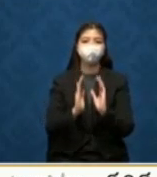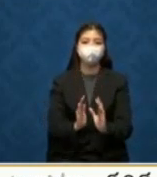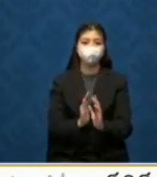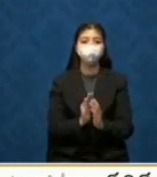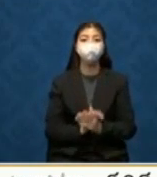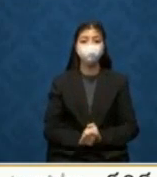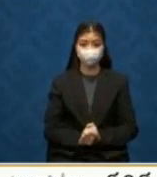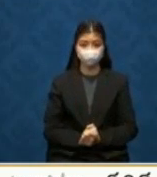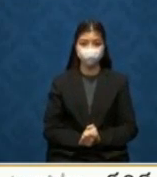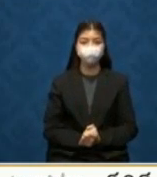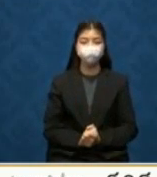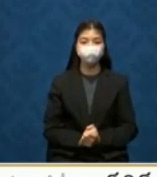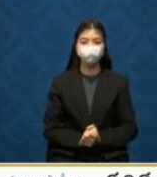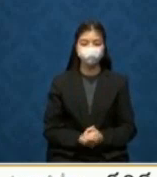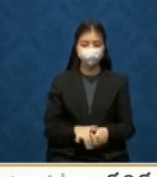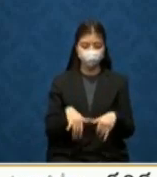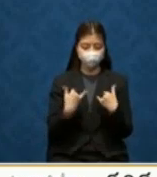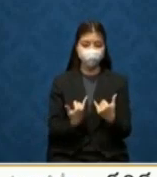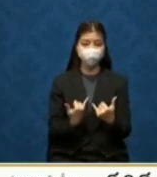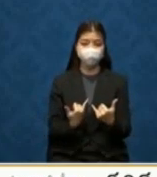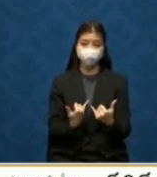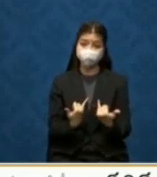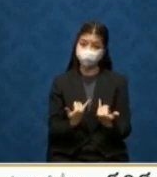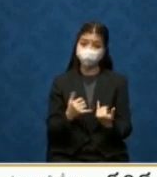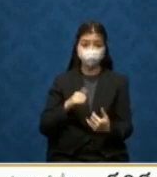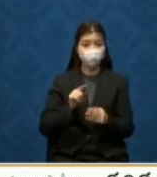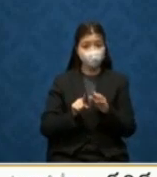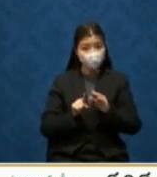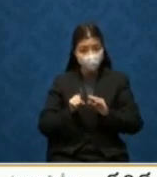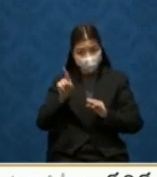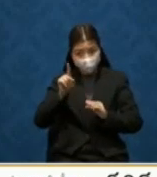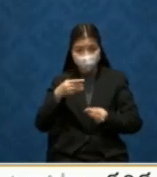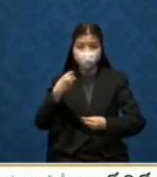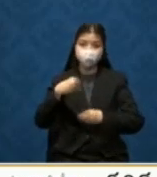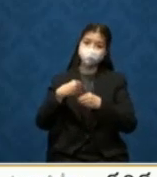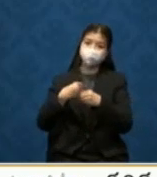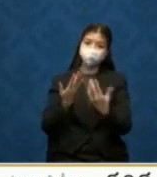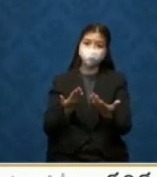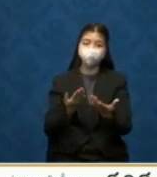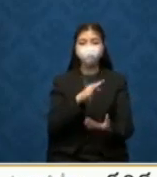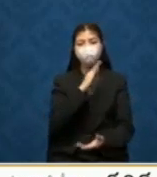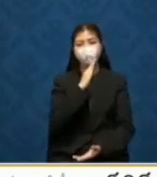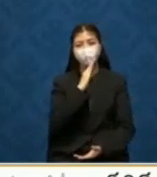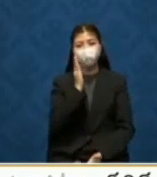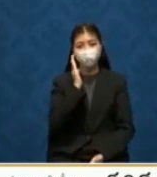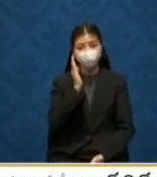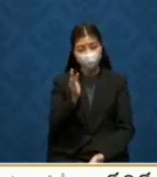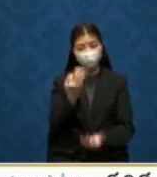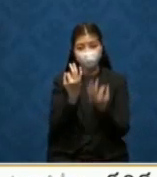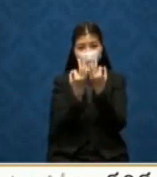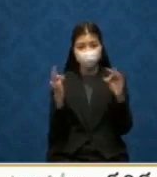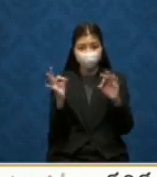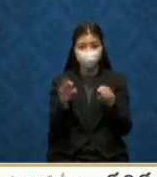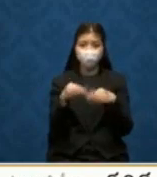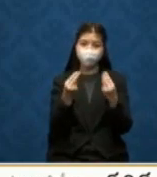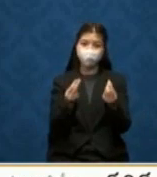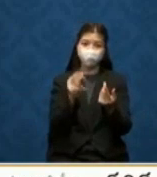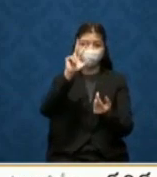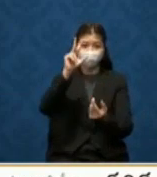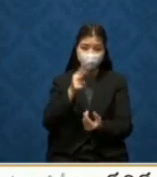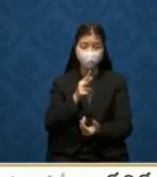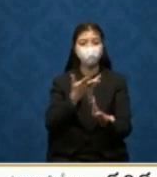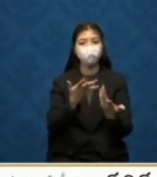ครับแล้ววันนี้ถามว่ามันจะพุ่งขึ้นไปสูงอีกเท่าไหร่ถ้าเราปล่อยให้เสรีกับเรื่องนี้ท่านอย่า